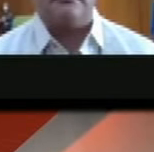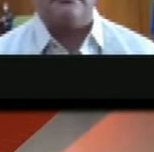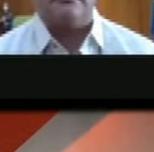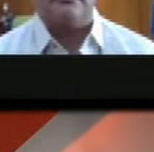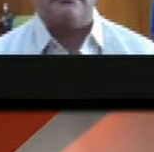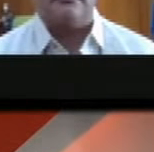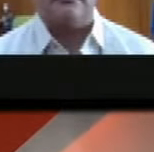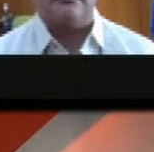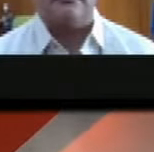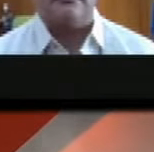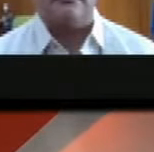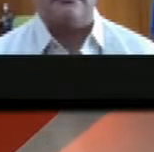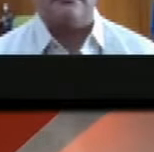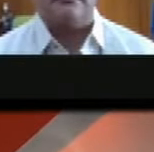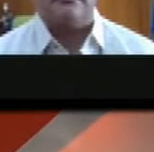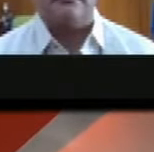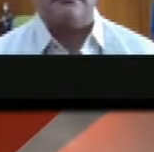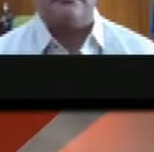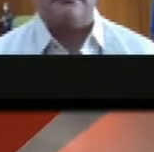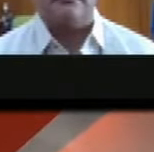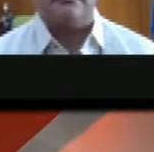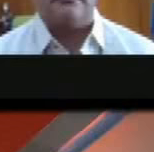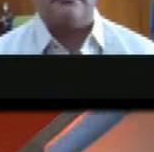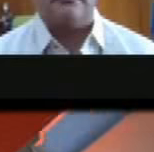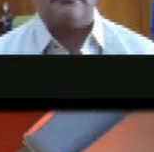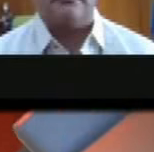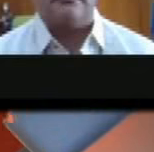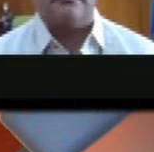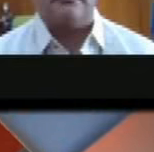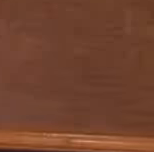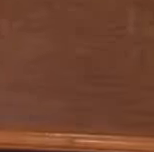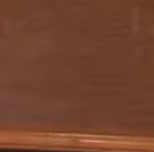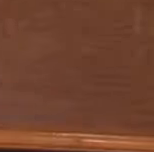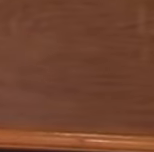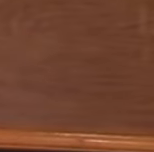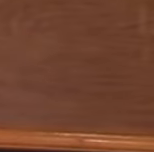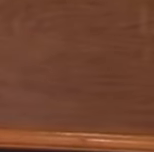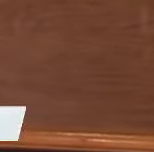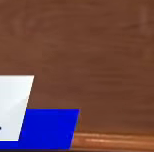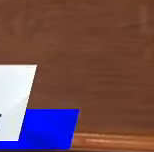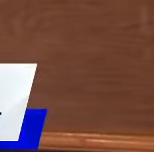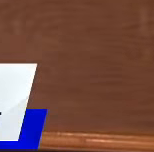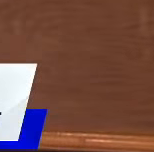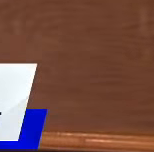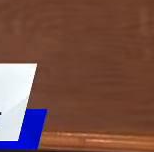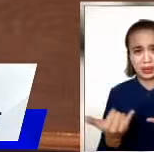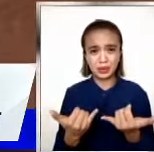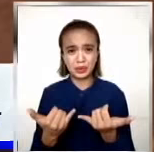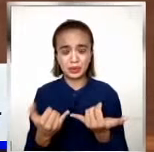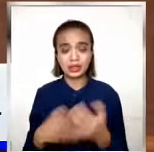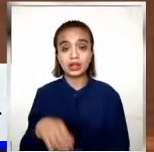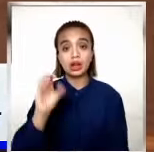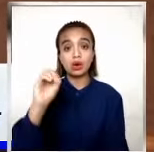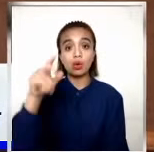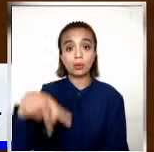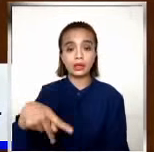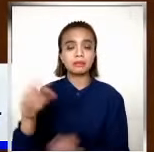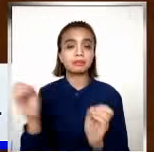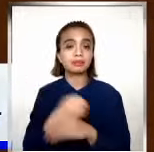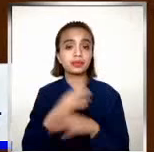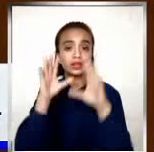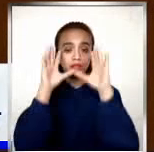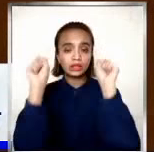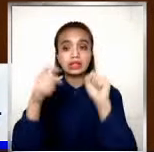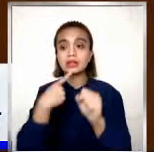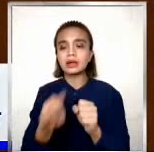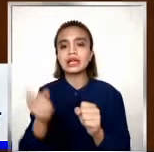parang, you say, kuy, ano na, September na tayo. Paliwanag ng OP, bagamat kailangan nila aprubahan ang mga